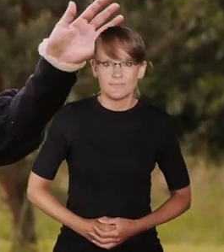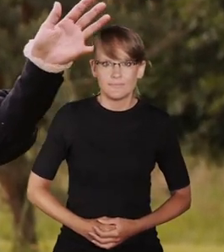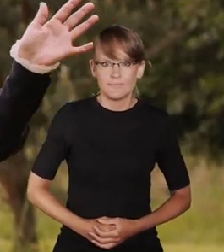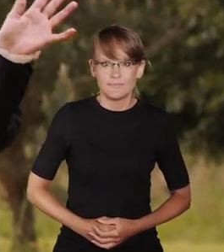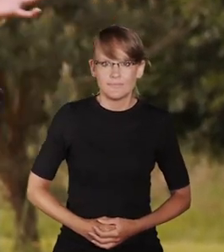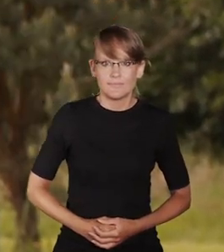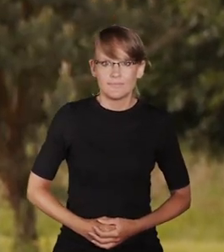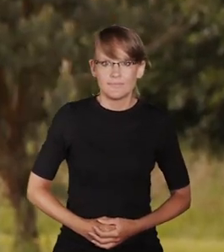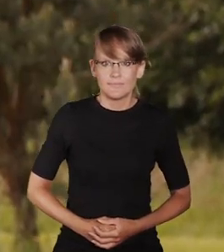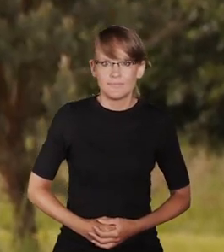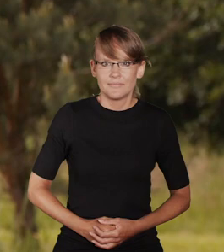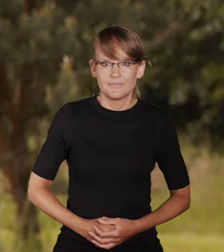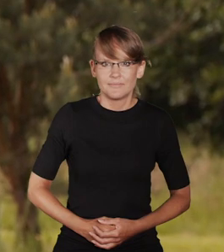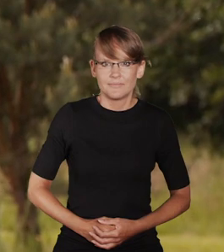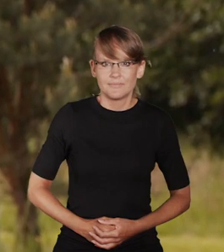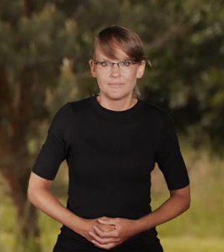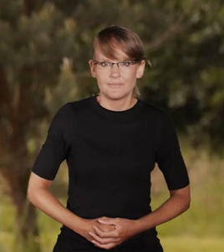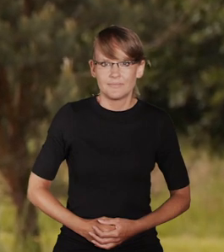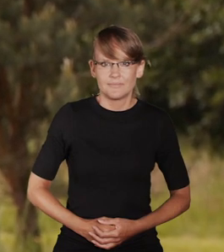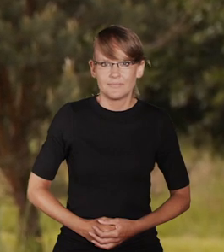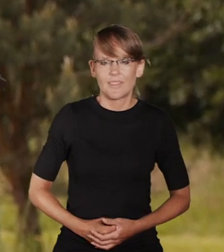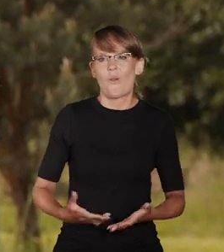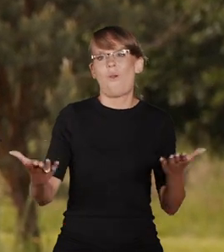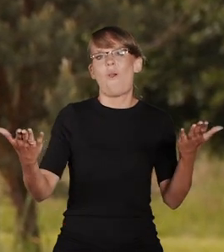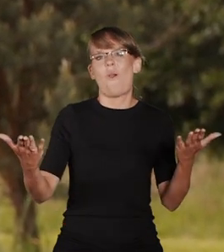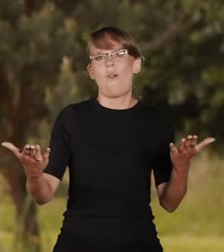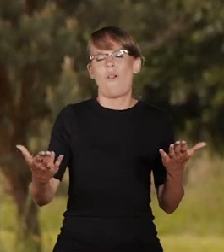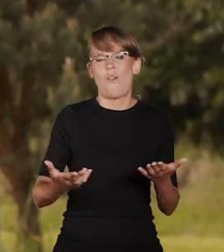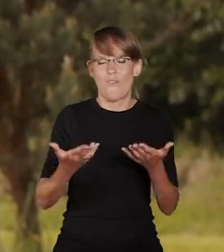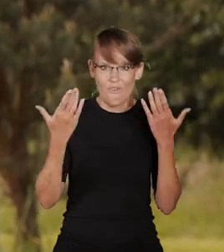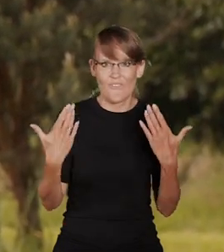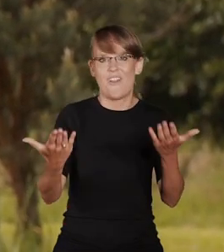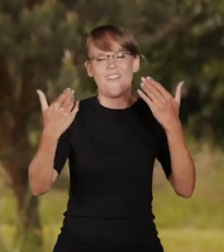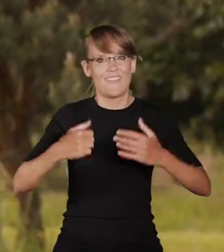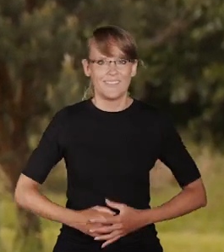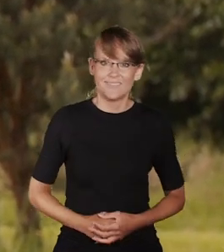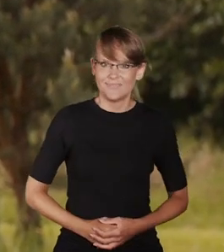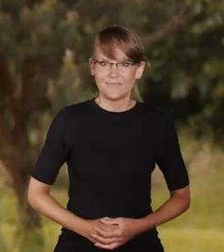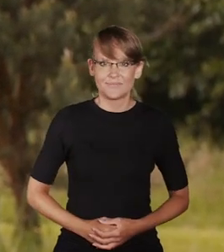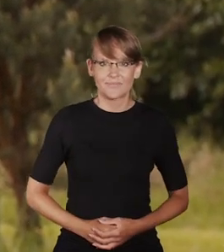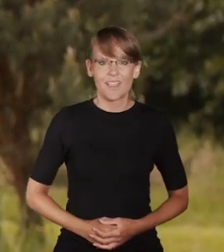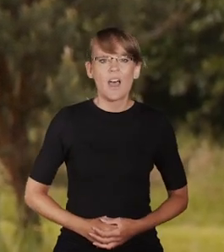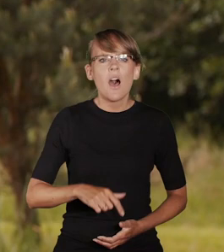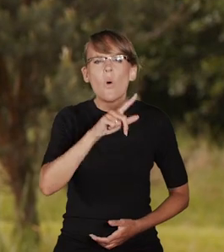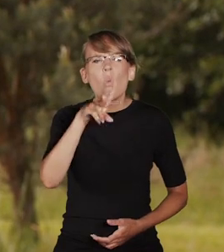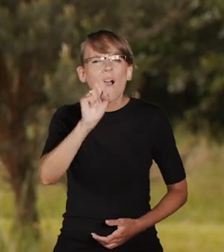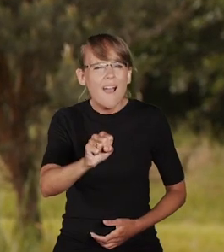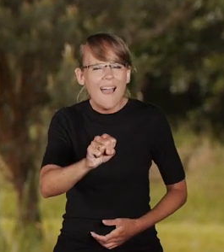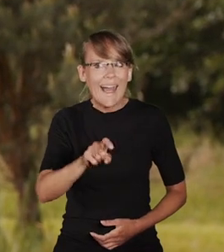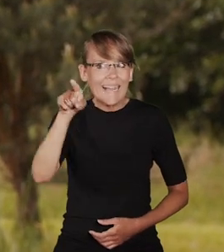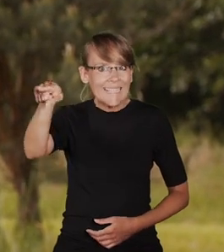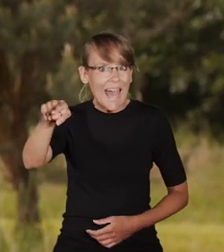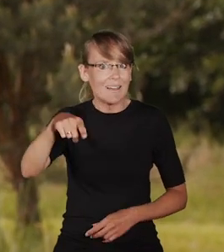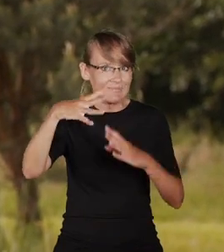Łuka, a powiedz no w tam stajni, żeby dziś tobiemu w ogóle nie